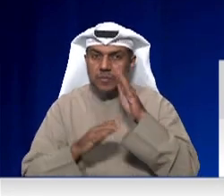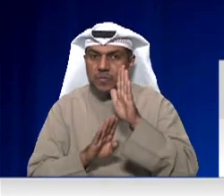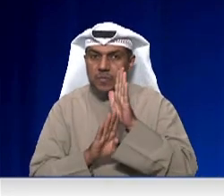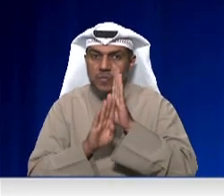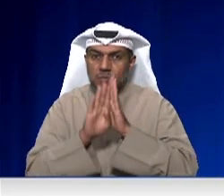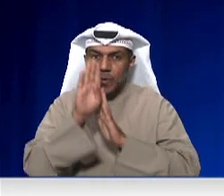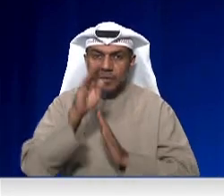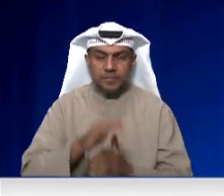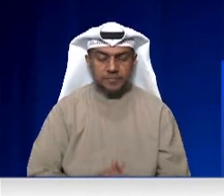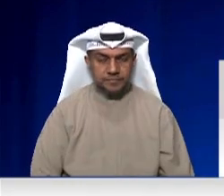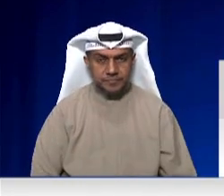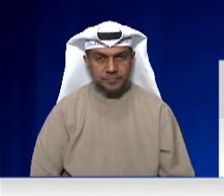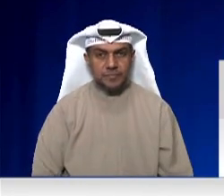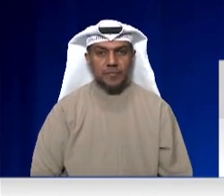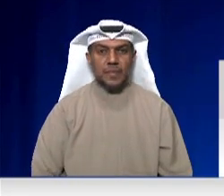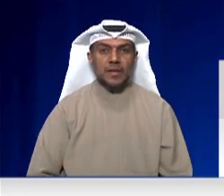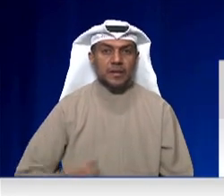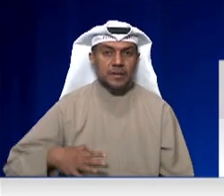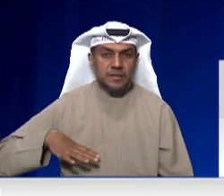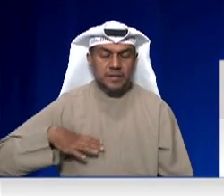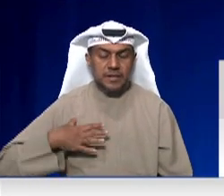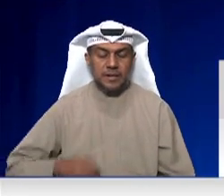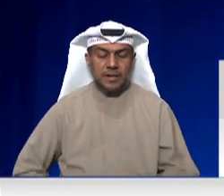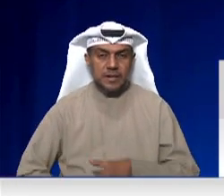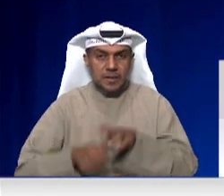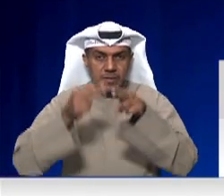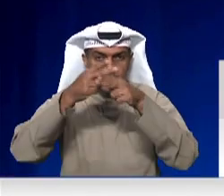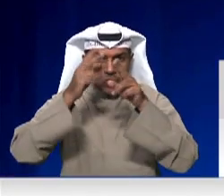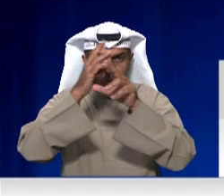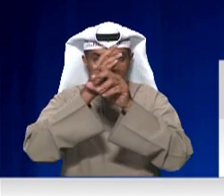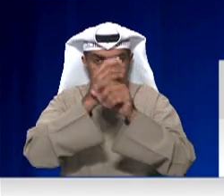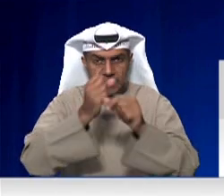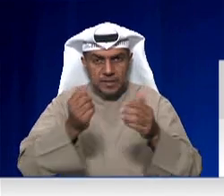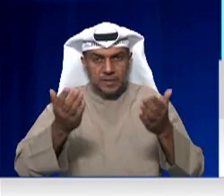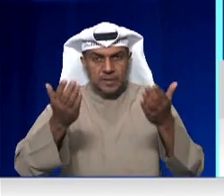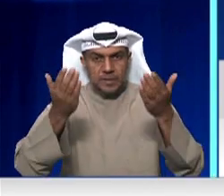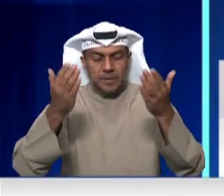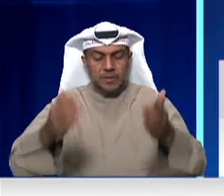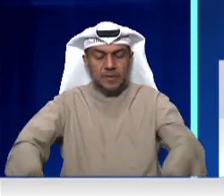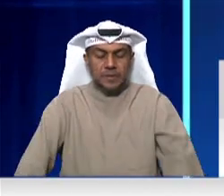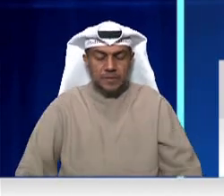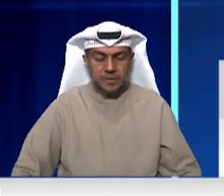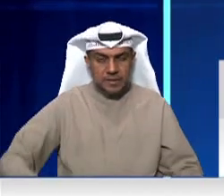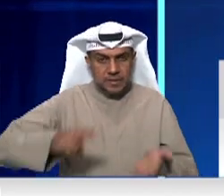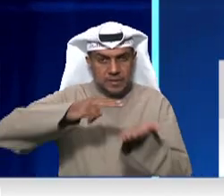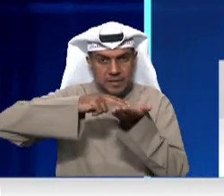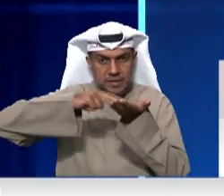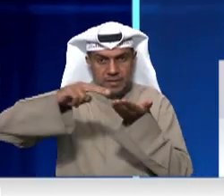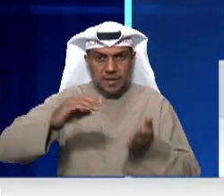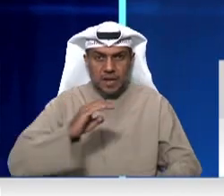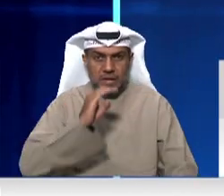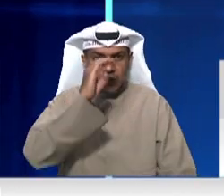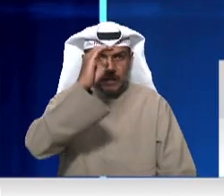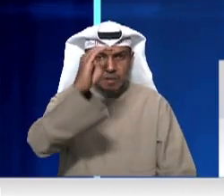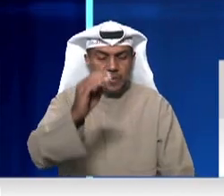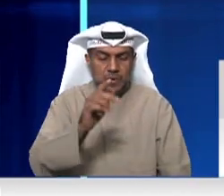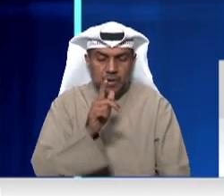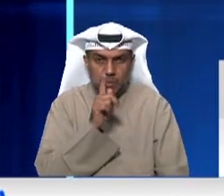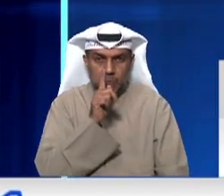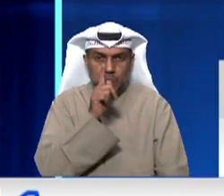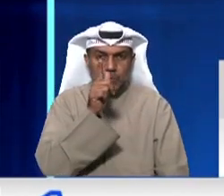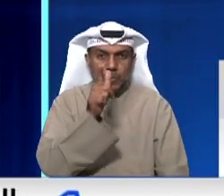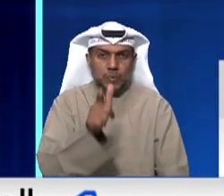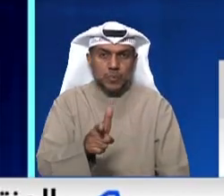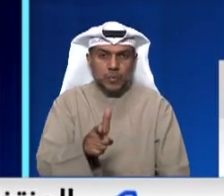والسداد. هذا وقد بعث حضرة صاحب السمو أمير البلاد الشيخ مشعل الأحمد الجابر الصباح حفظه الله ورعاه